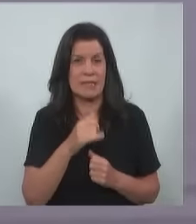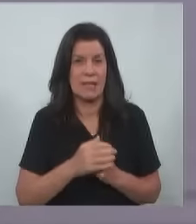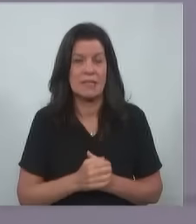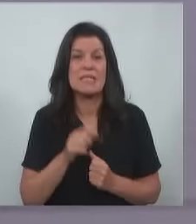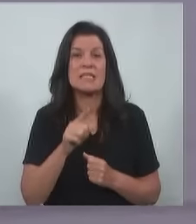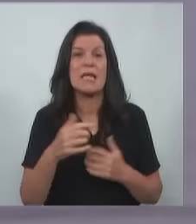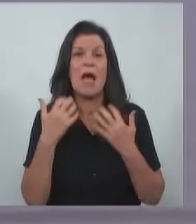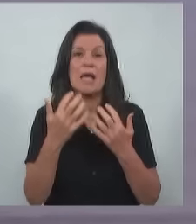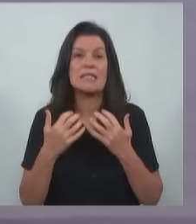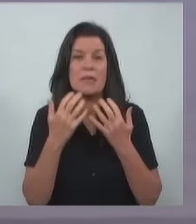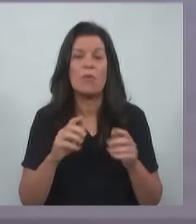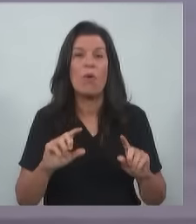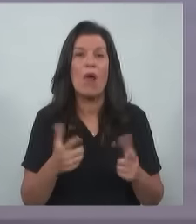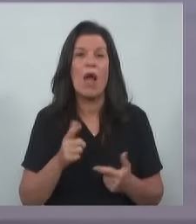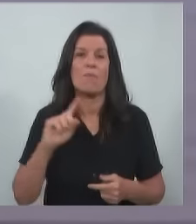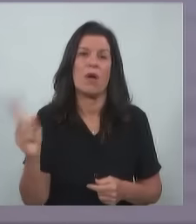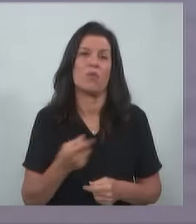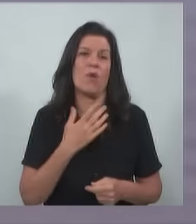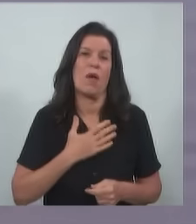האון.